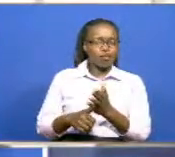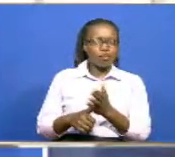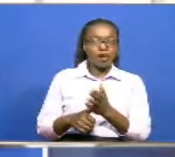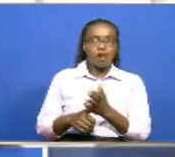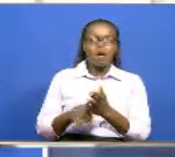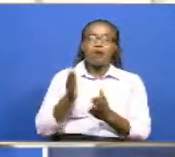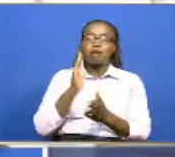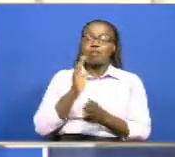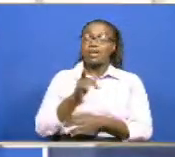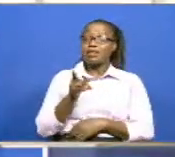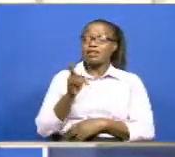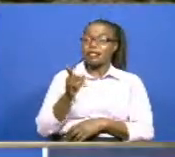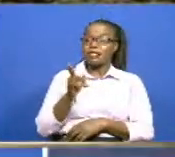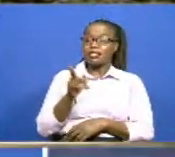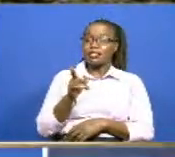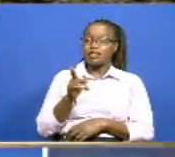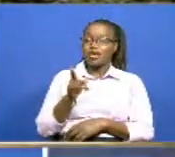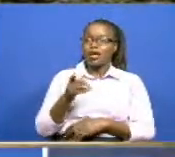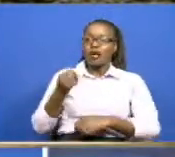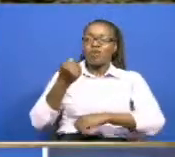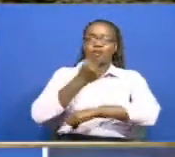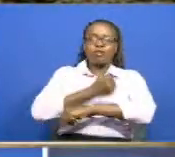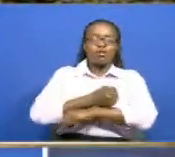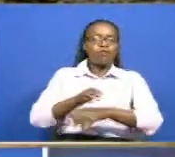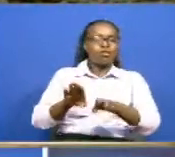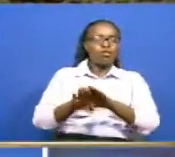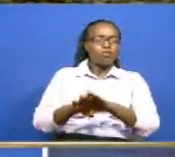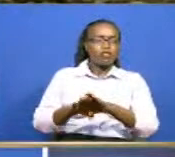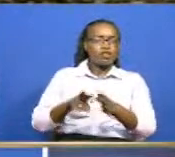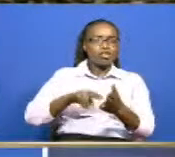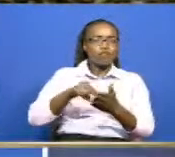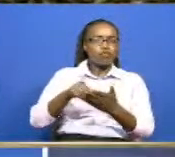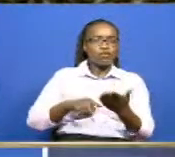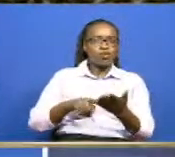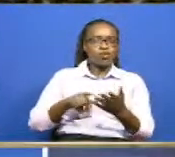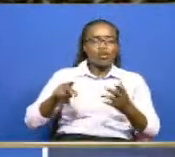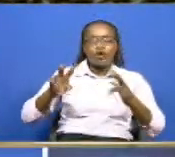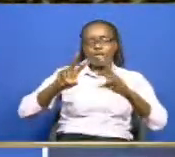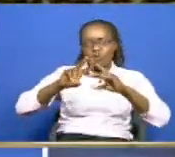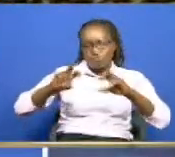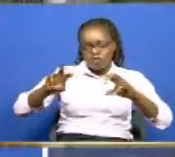Maya, kufungwa kwa shule ya Castmel kuna maanisha kwamba atalazimika